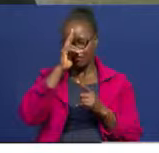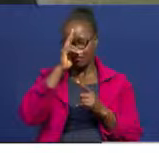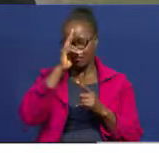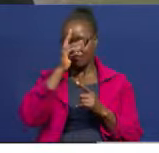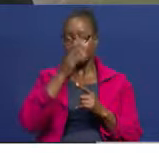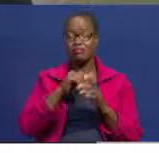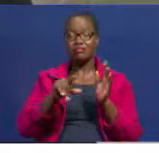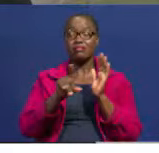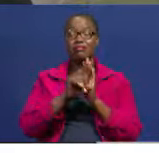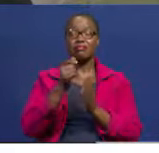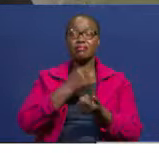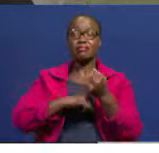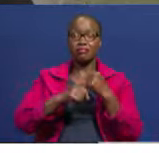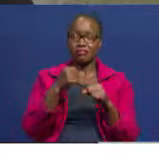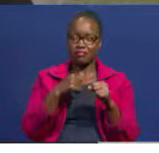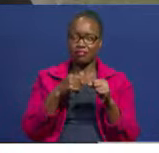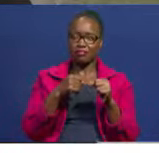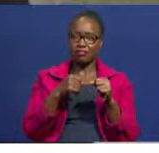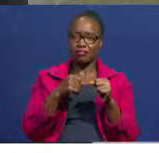legal actions.